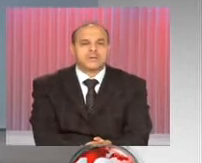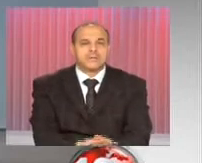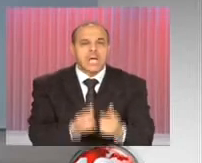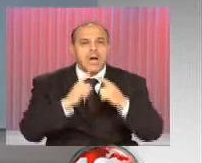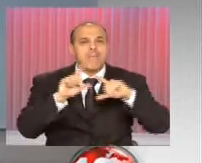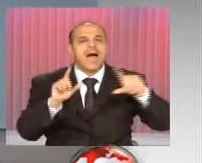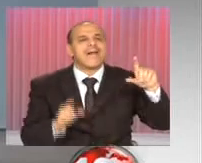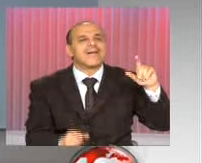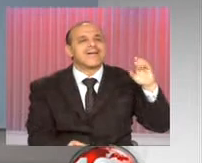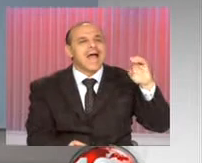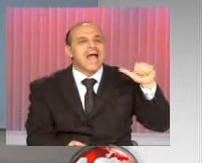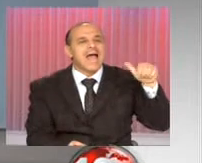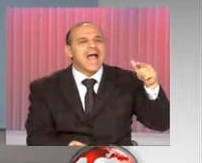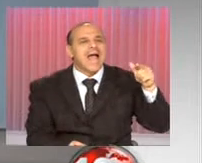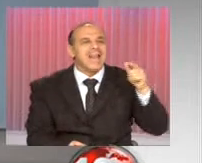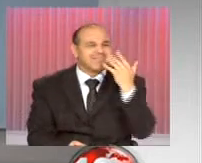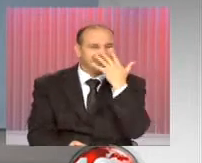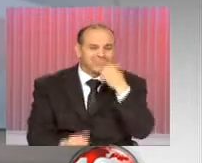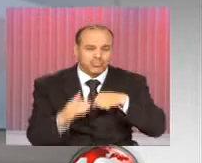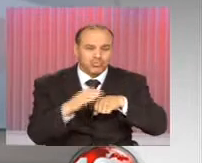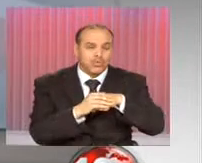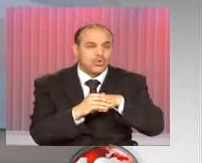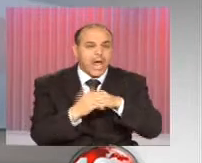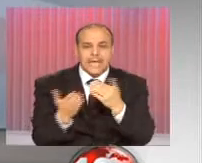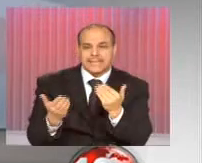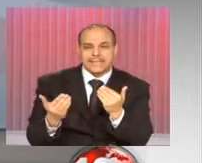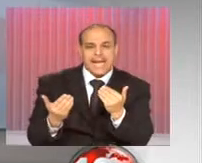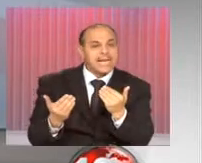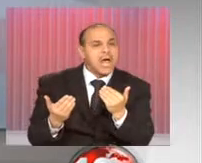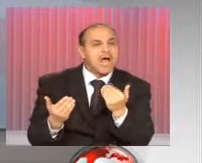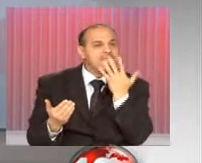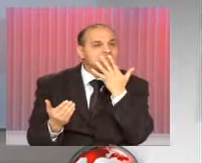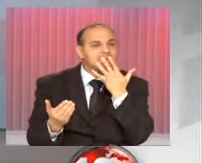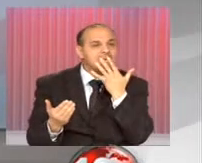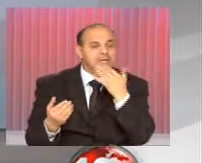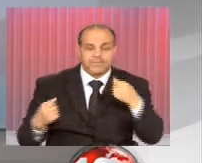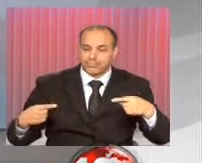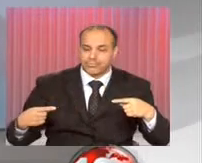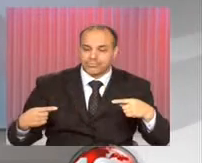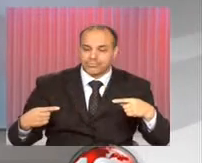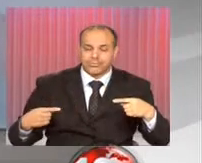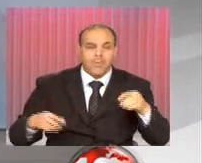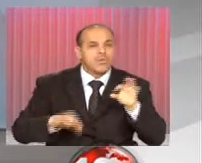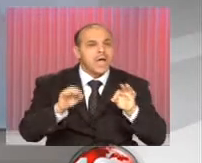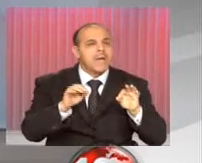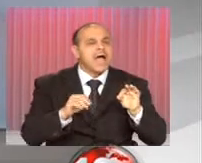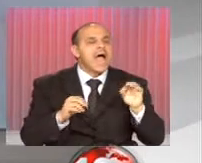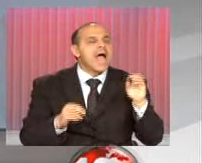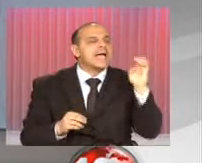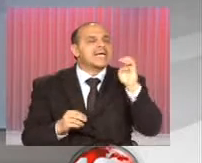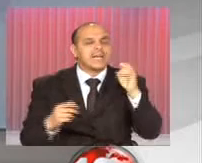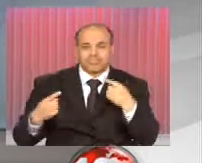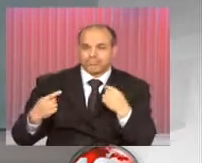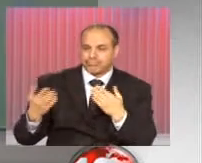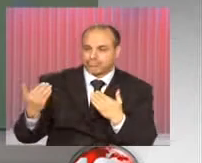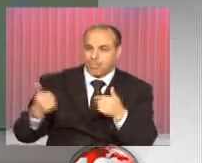من أخبار الكان، واستعدادا للمباراة المرتقبة التي ستجمعها السبت القادم بمنتخب غينيا الاستوائية